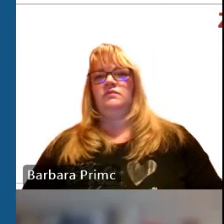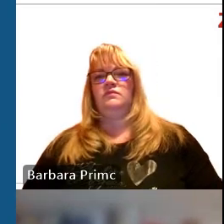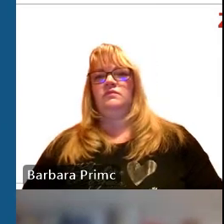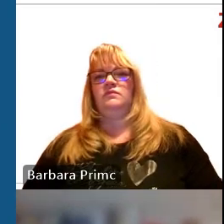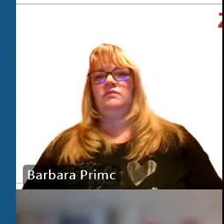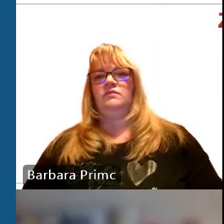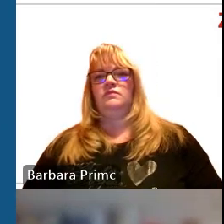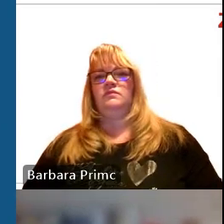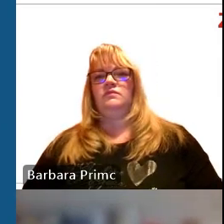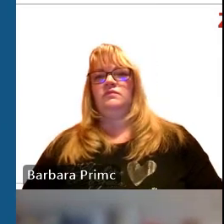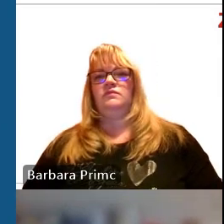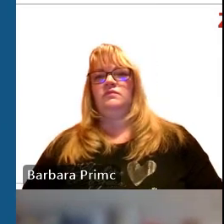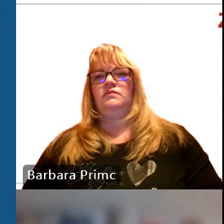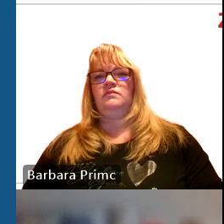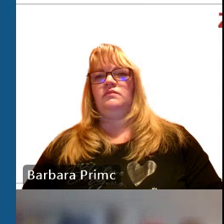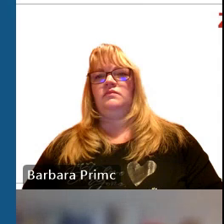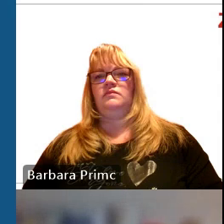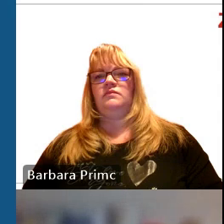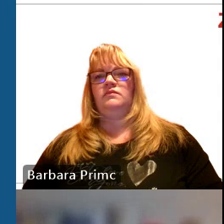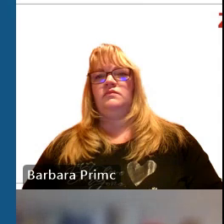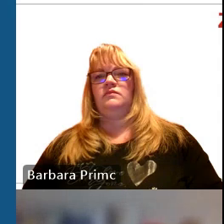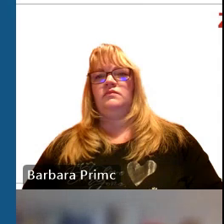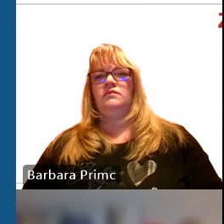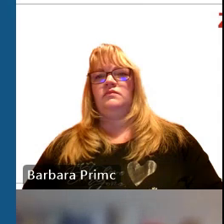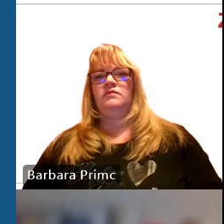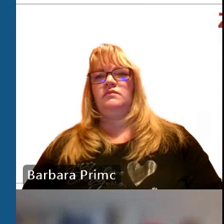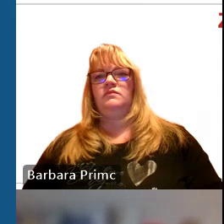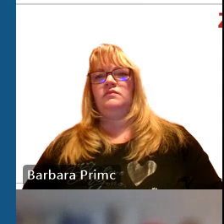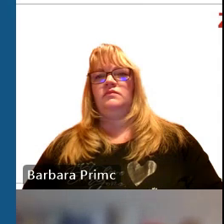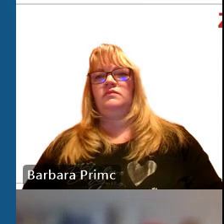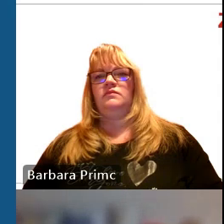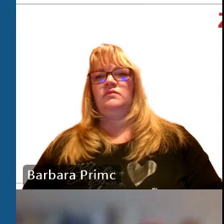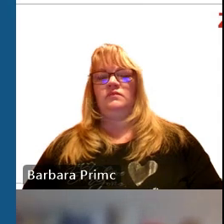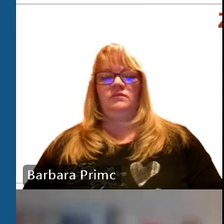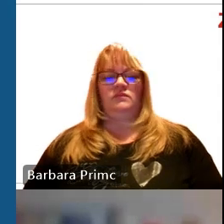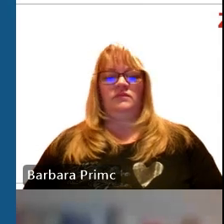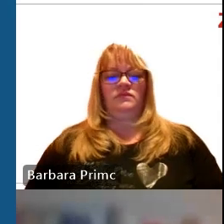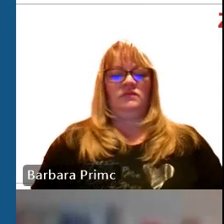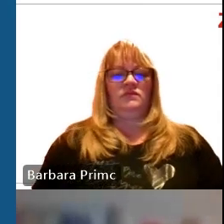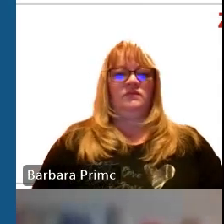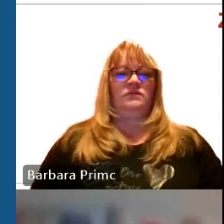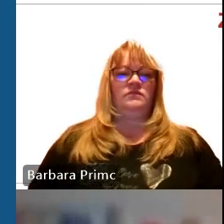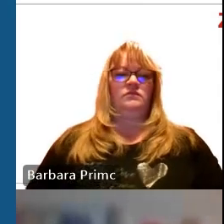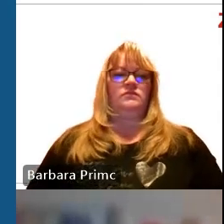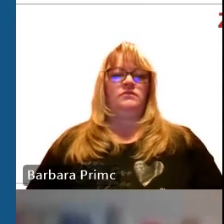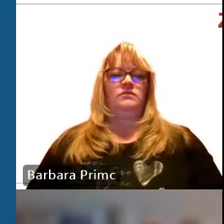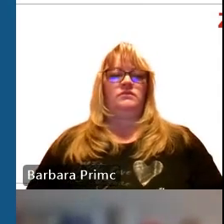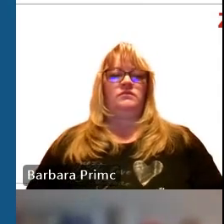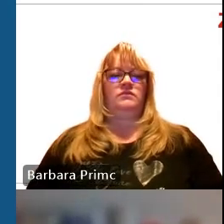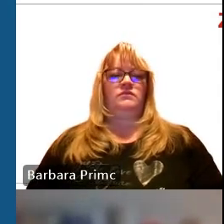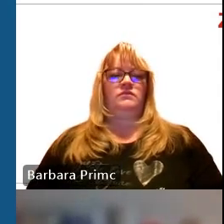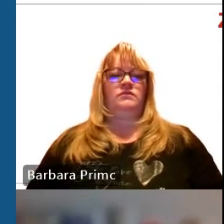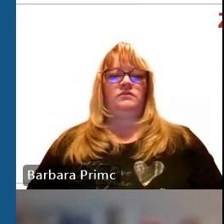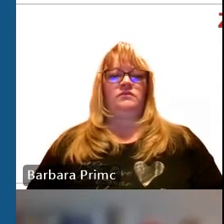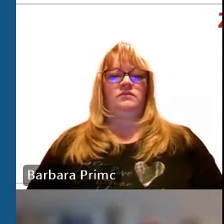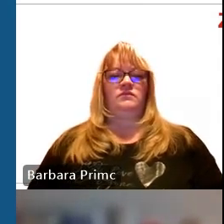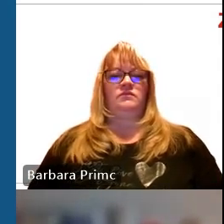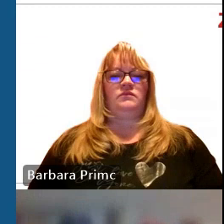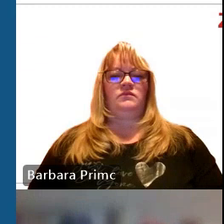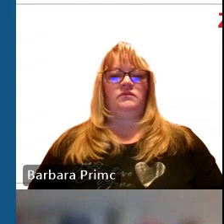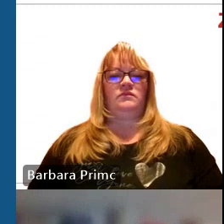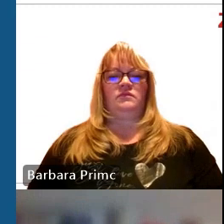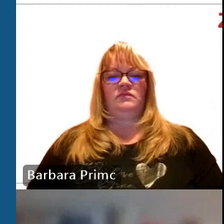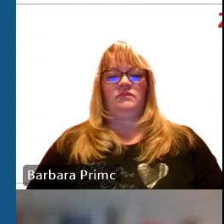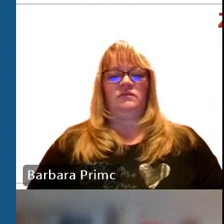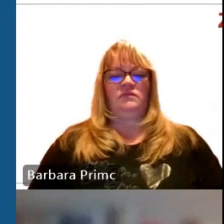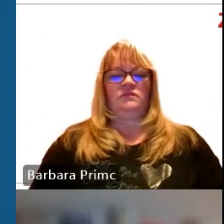zalogovniku segevati vodo na višjo temperaturo, kot jo rabimo potem pri ogrevanju, kot neka zaloga, ne. Zato zalogovnik tu